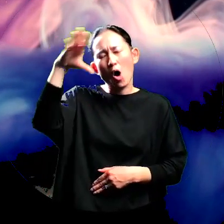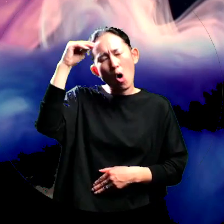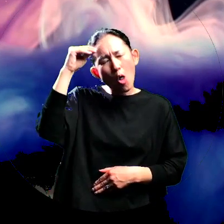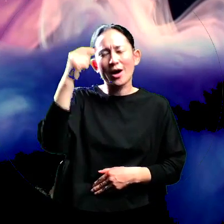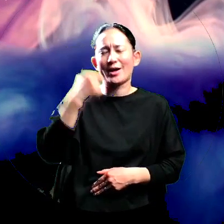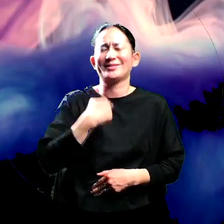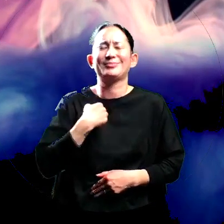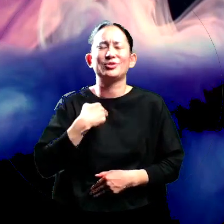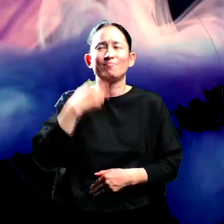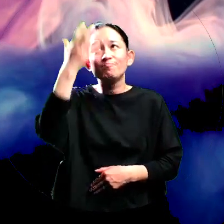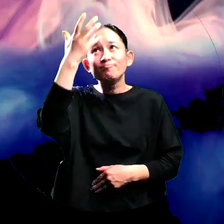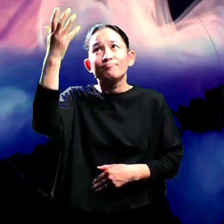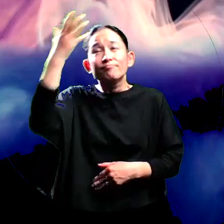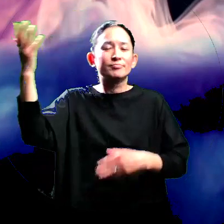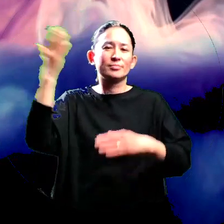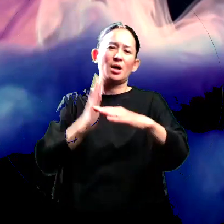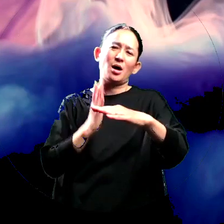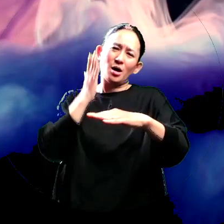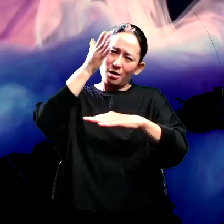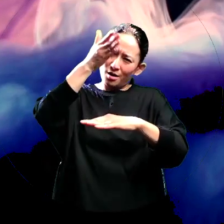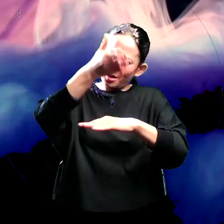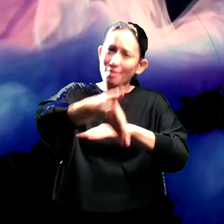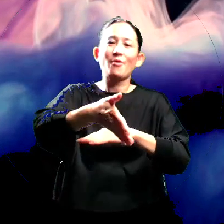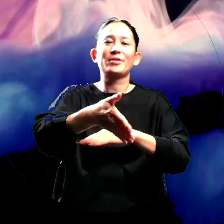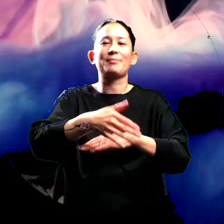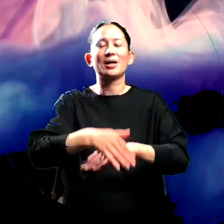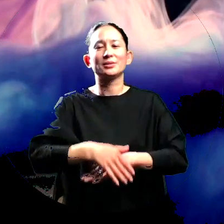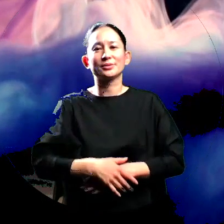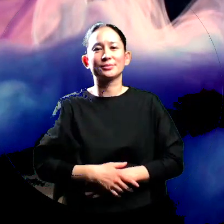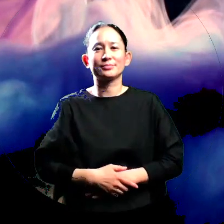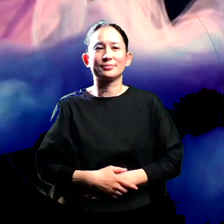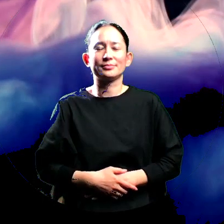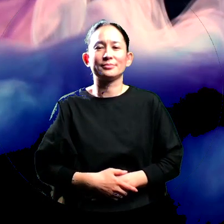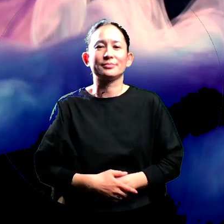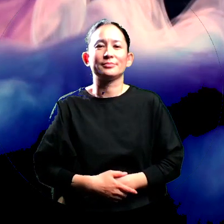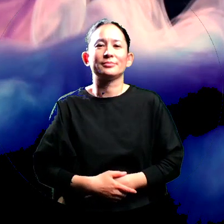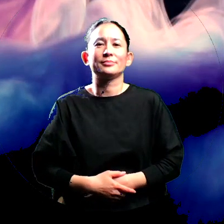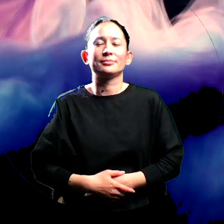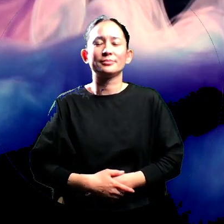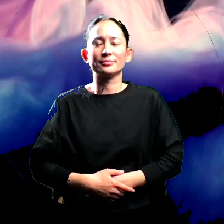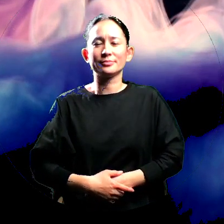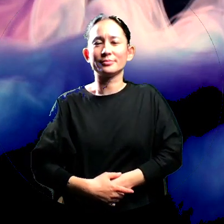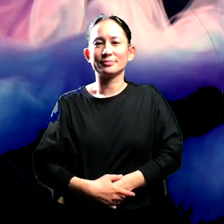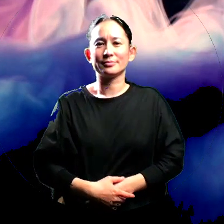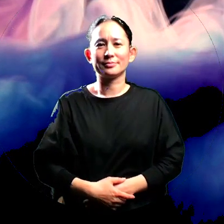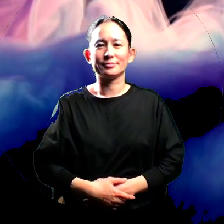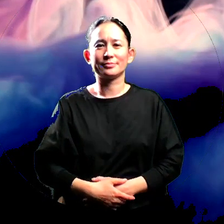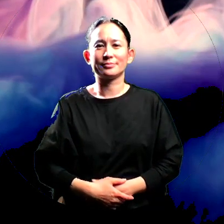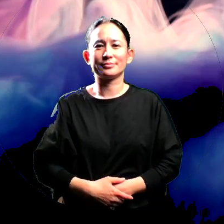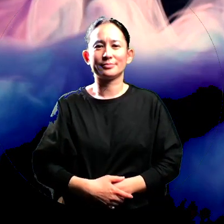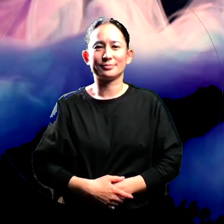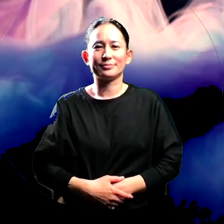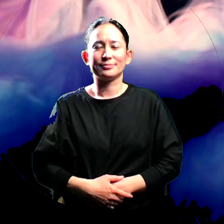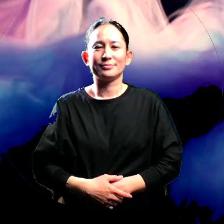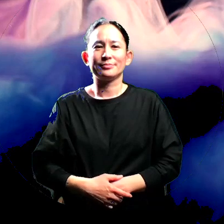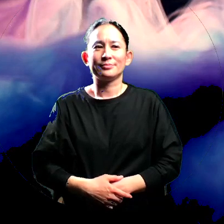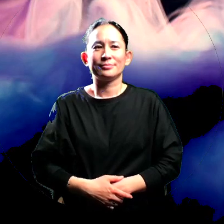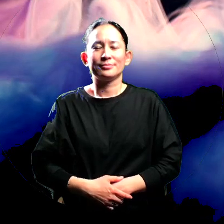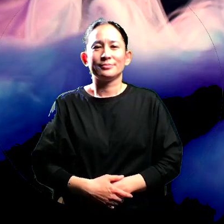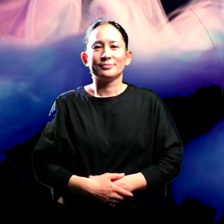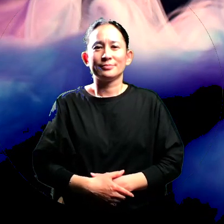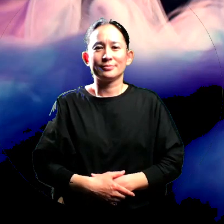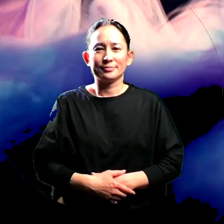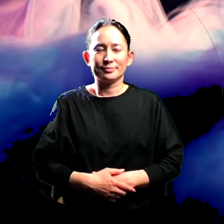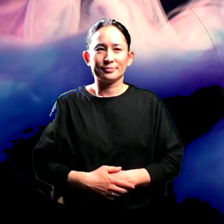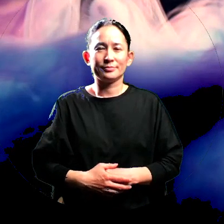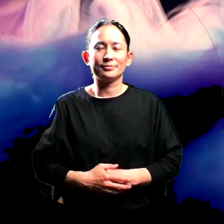ています。 In English, you thrill me, Lord, with all you have done for me. I sing for joy because of what you have